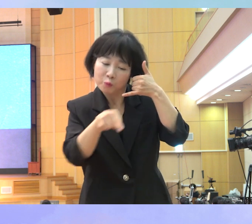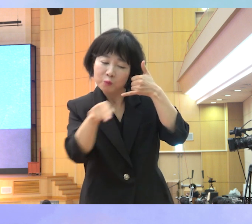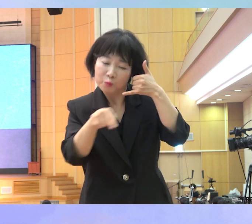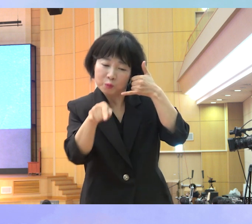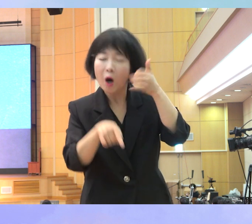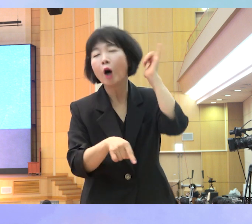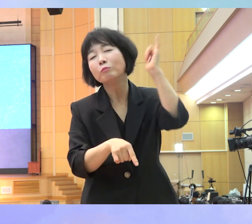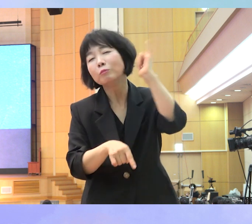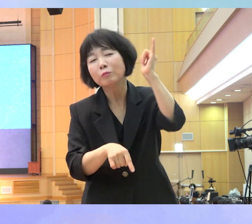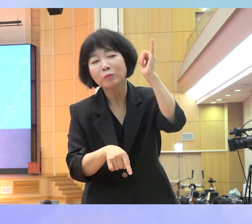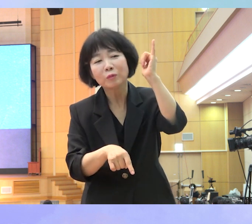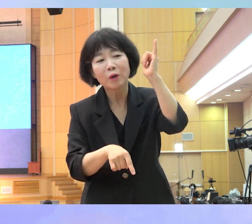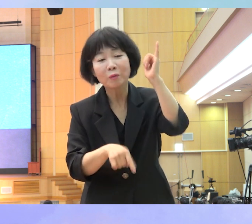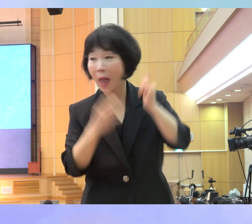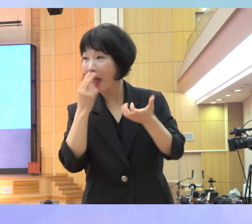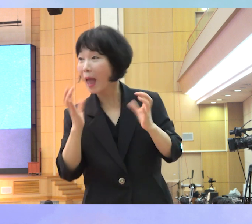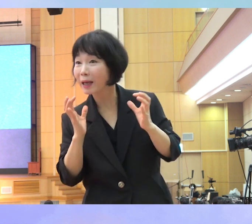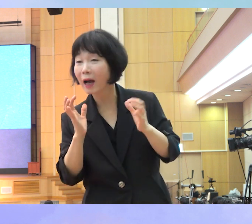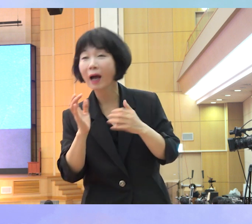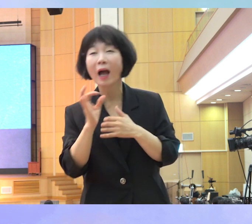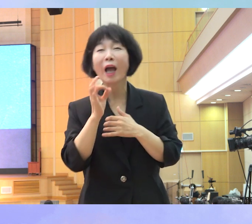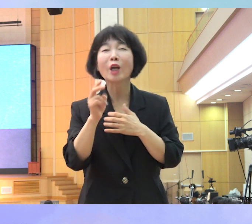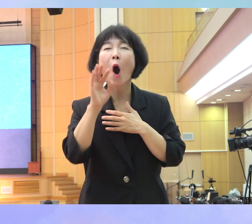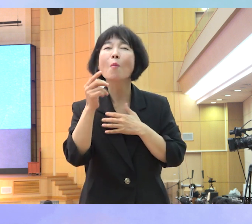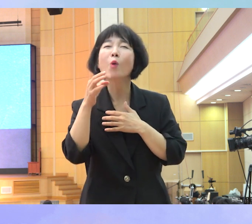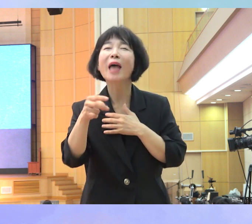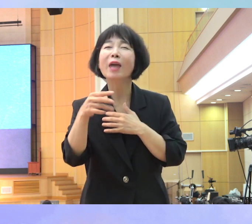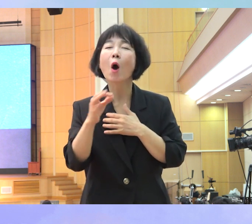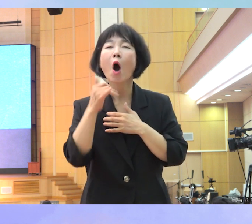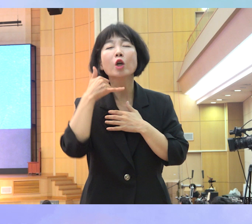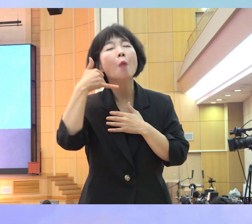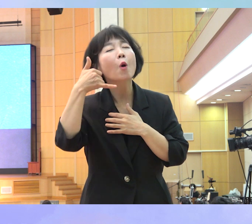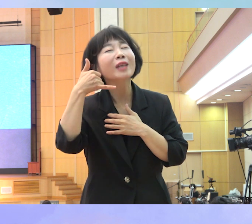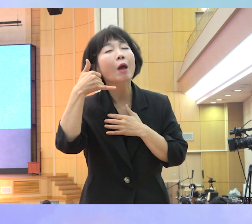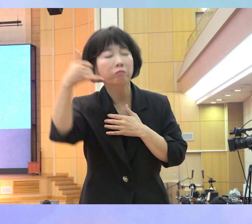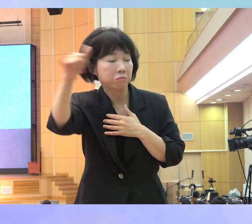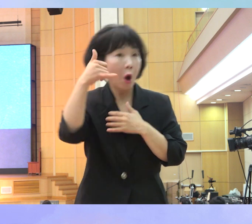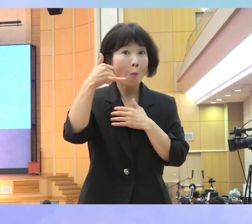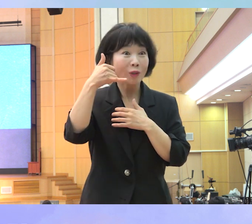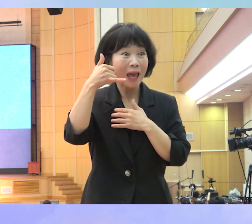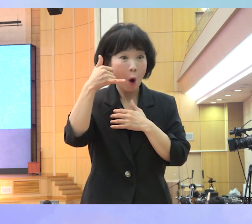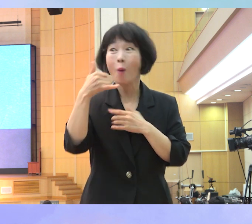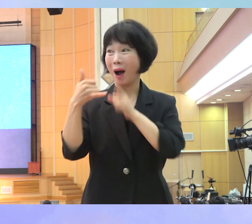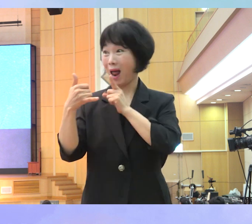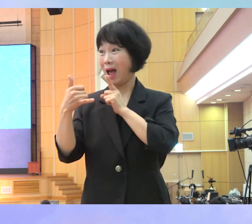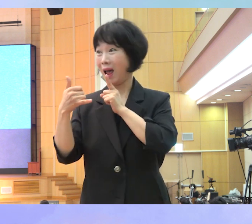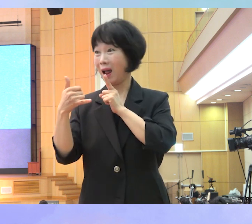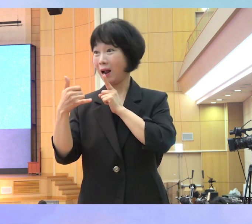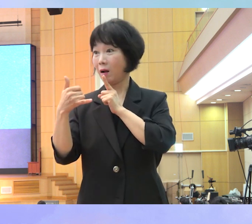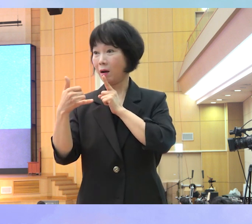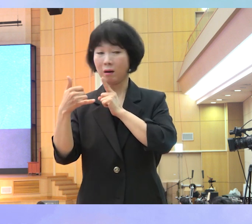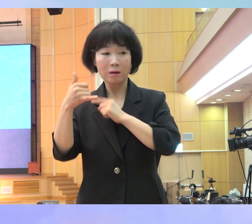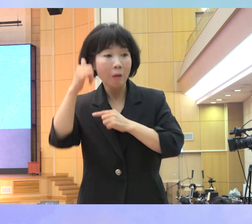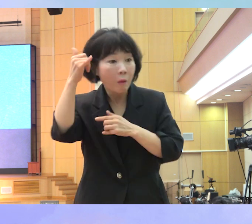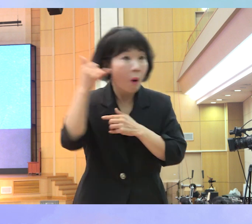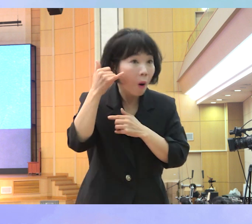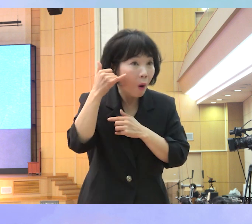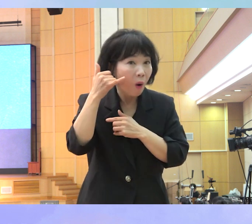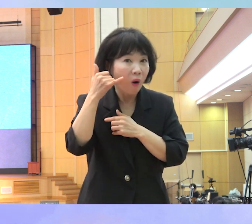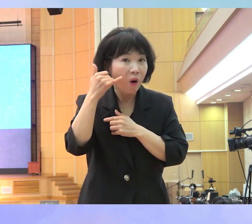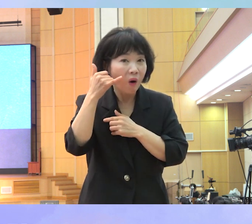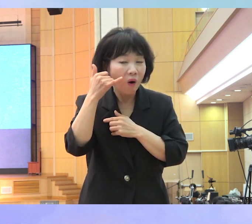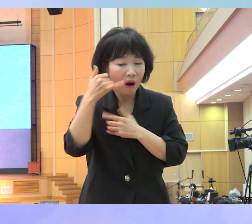하고 싶은 거예요. 그런데 여보세요 하고 받았어요. 그럼 여러분들이 딱 벌써 듣고 그 한마디만 듣고 아세요,